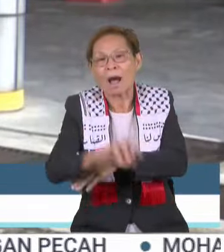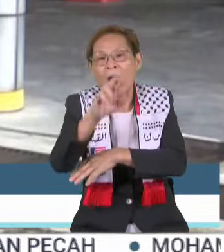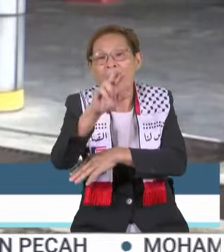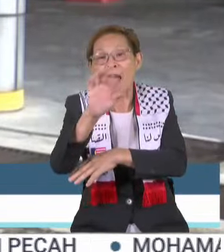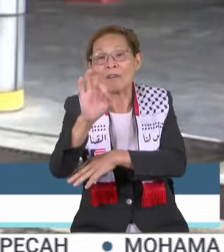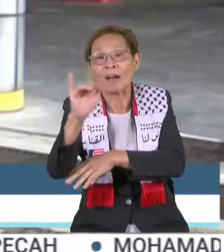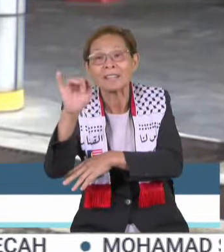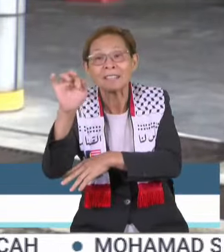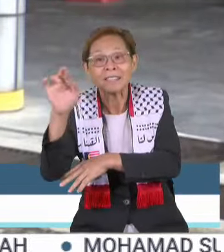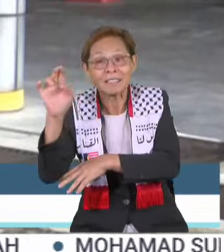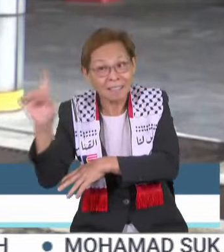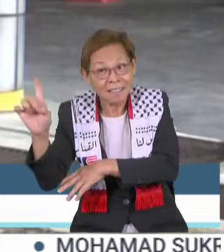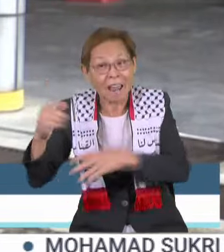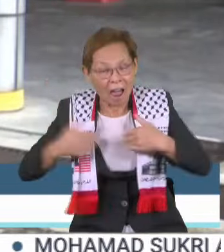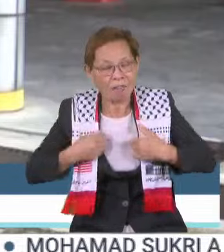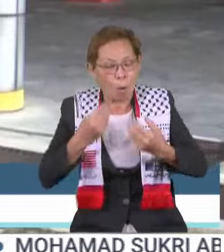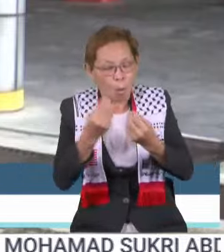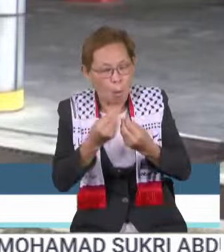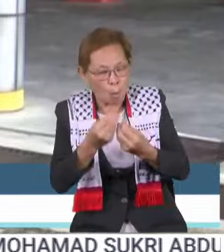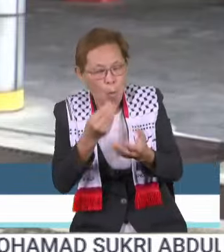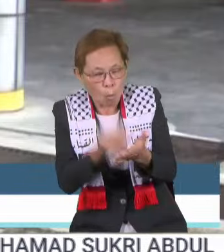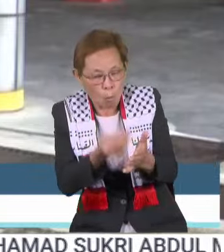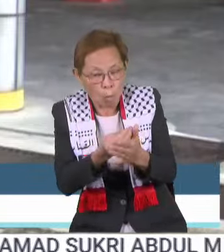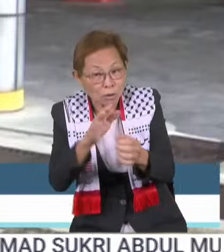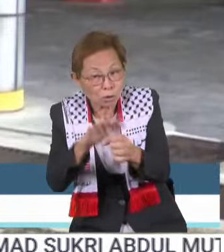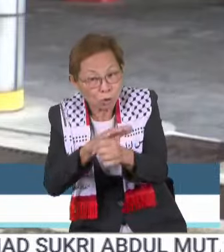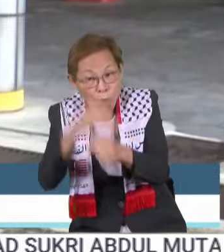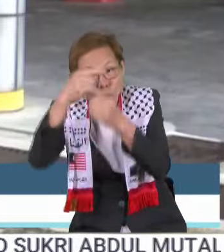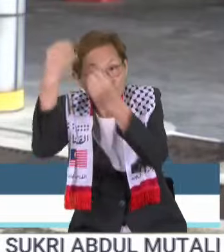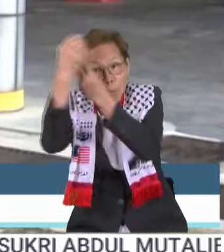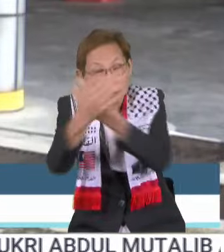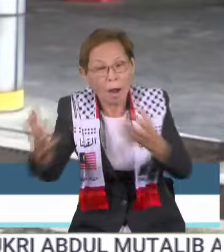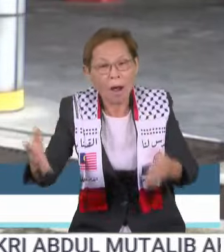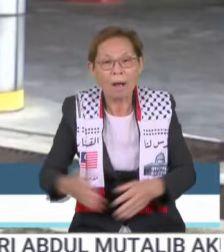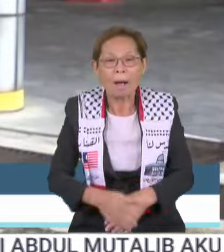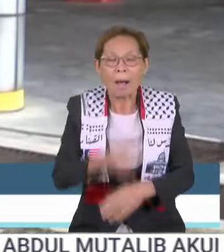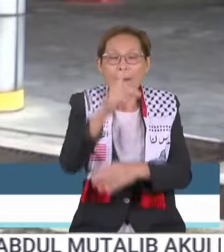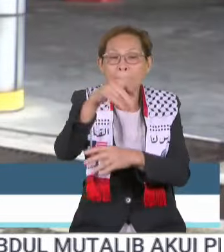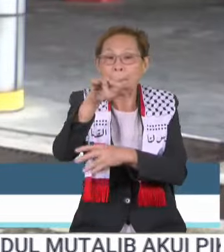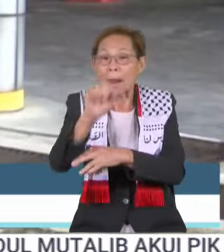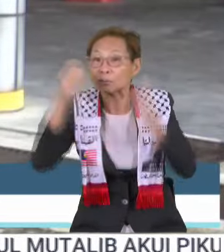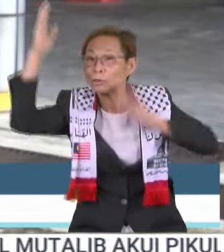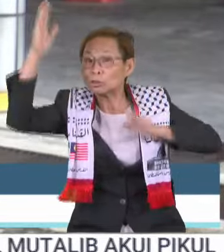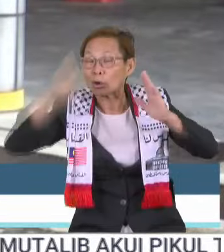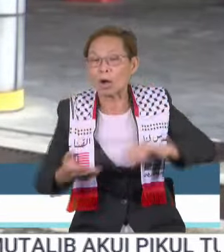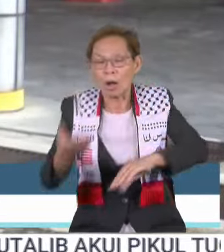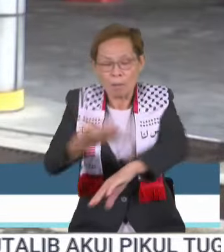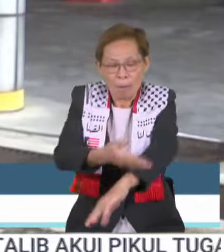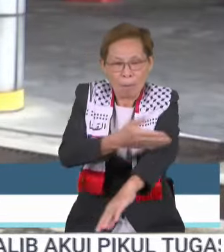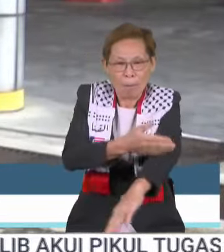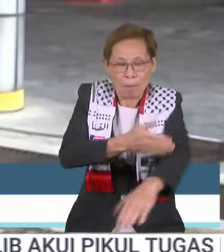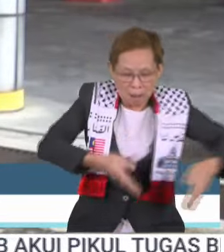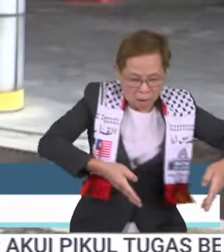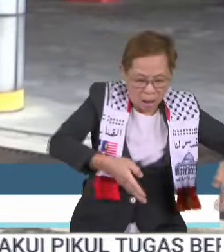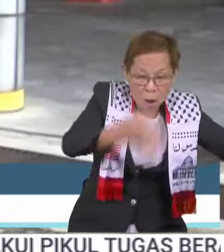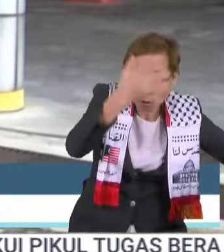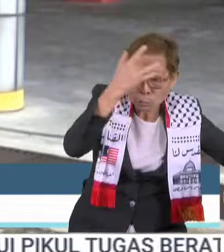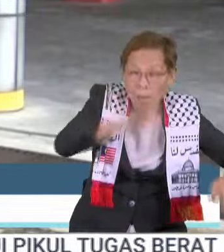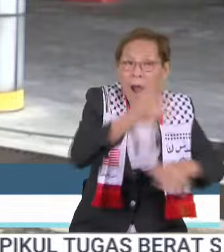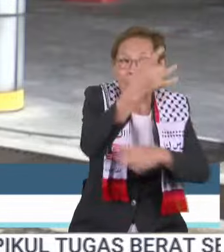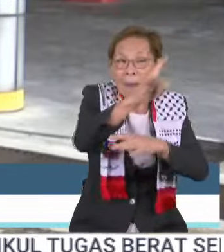anda mempunyai baki mencukupi. Untuk info, PLUS Malaysia telah menambah baik laluan smart lane di